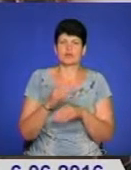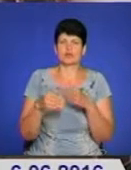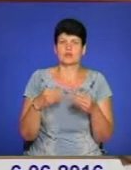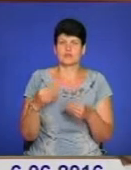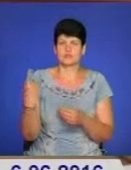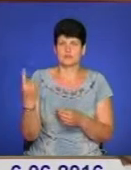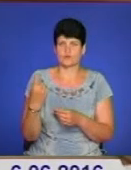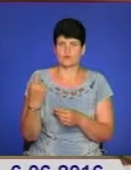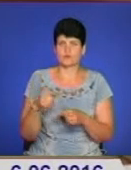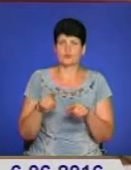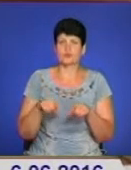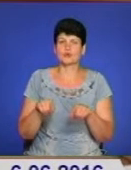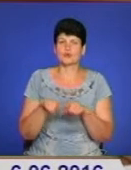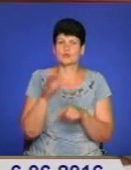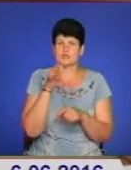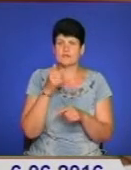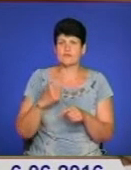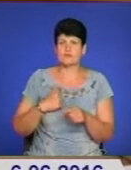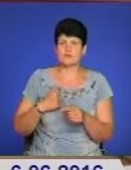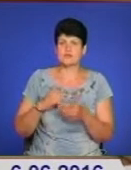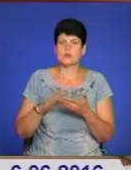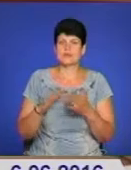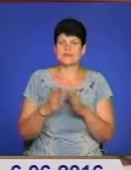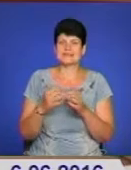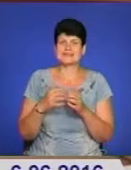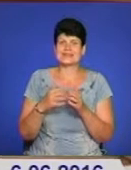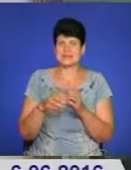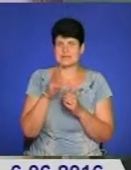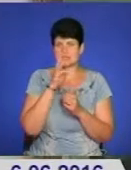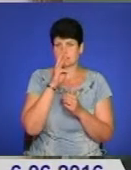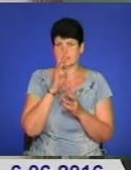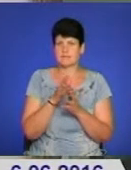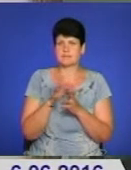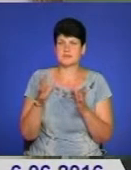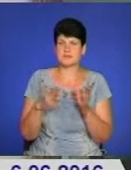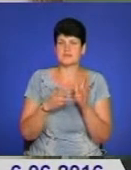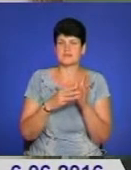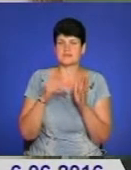області. Водночас у військових за контрактом середня заробітна плата більше 8 тисяч гривень.